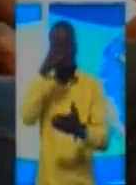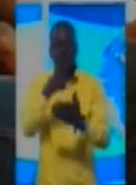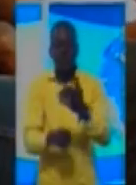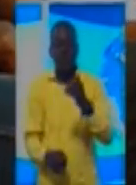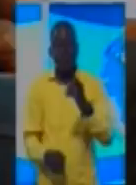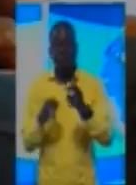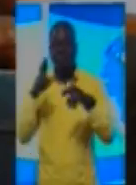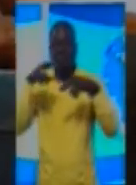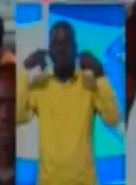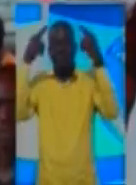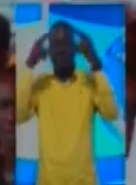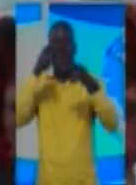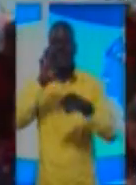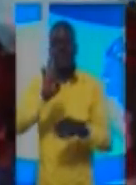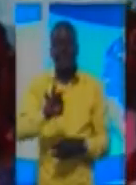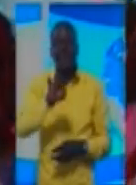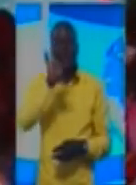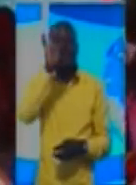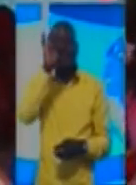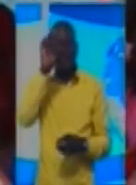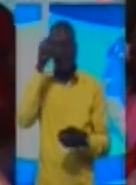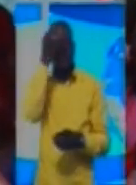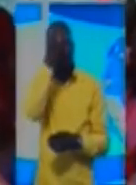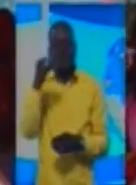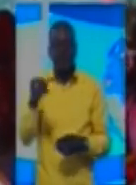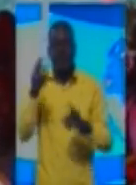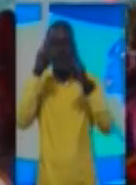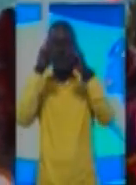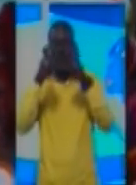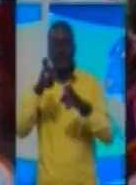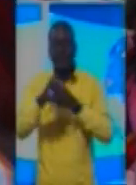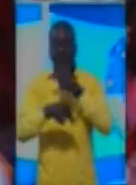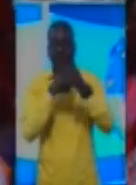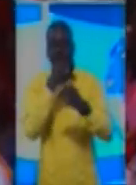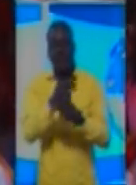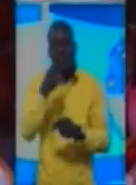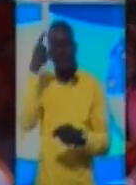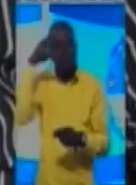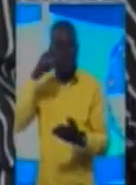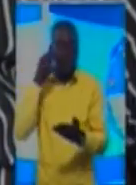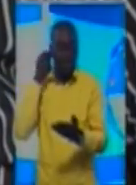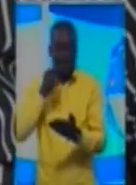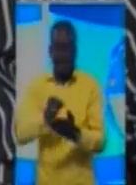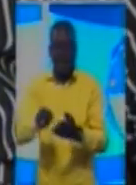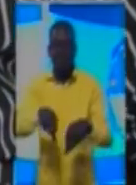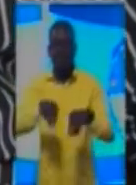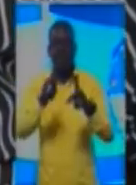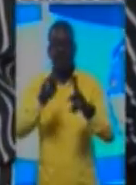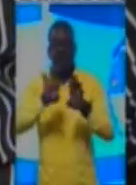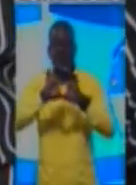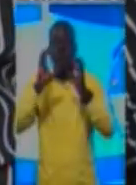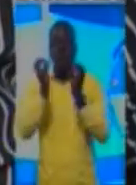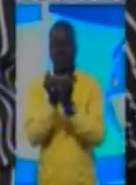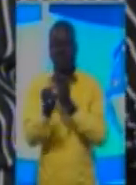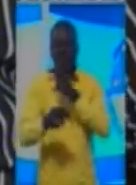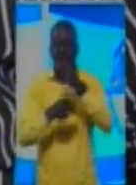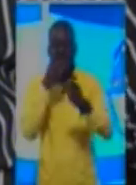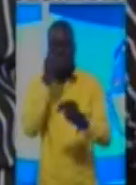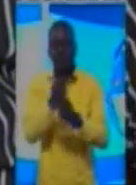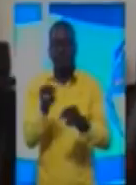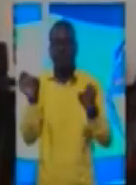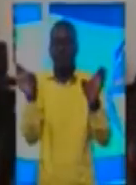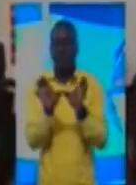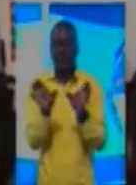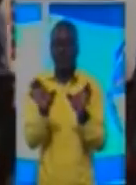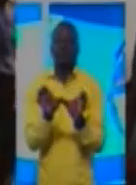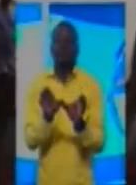plus de 98% aux examens nationaux organisés par le secrétariat permanent de la Commission nationale de